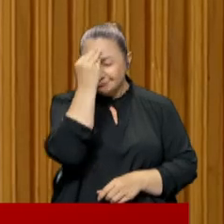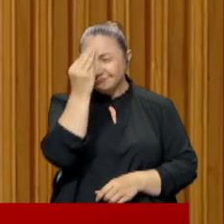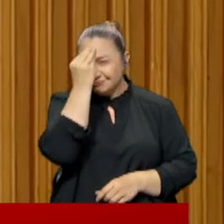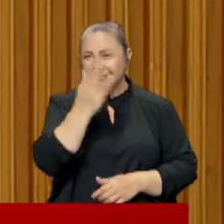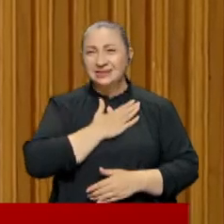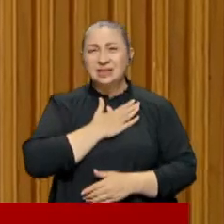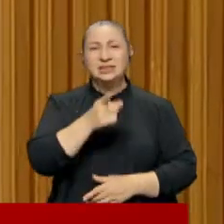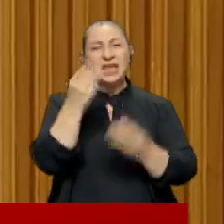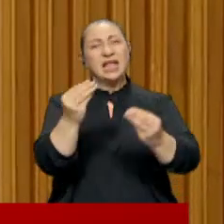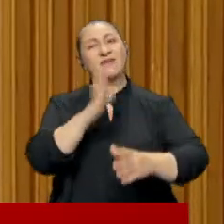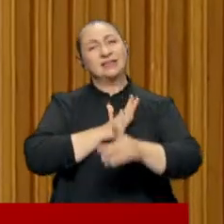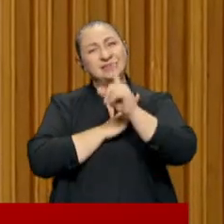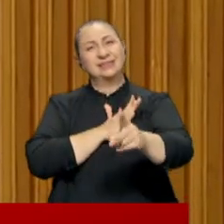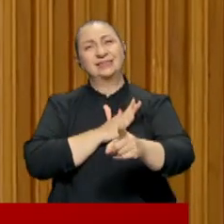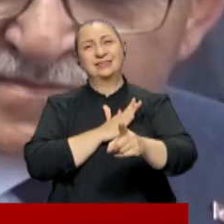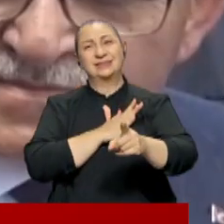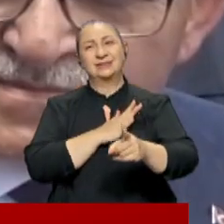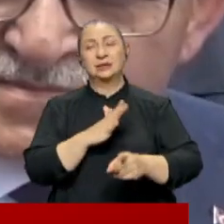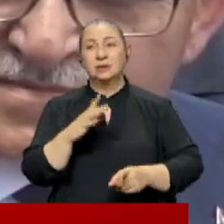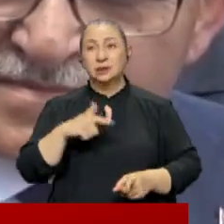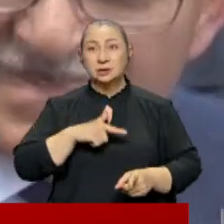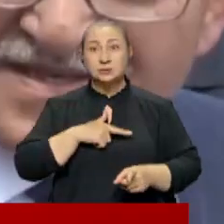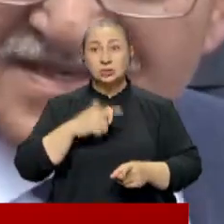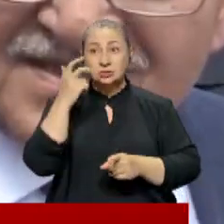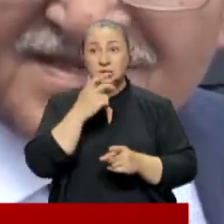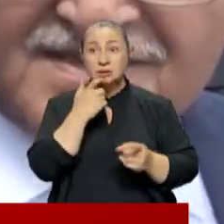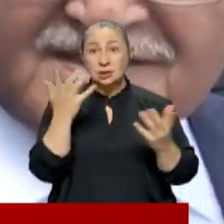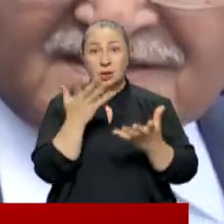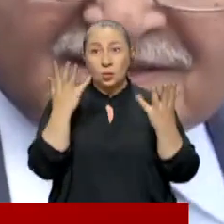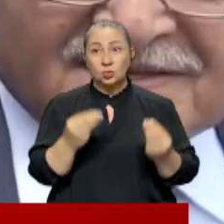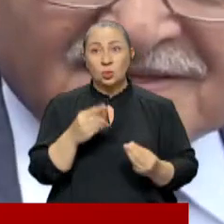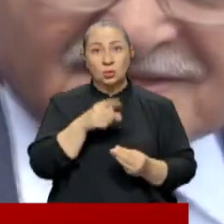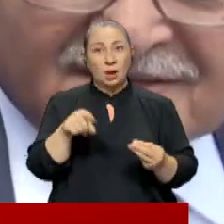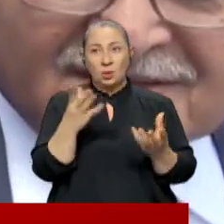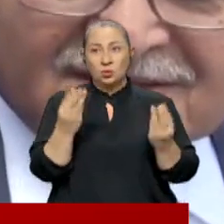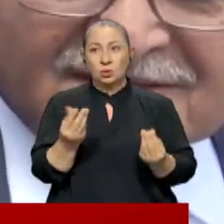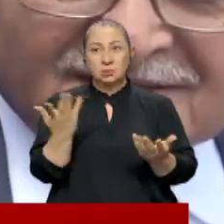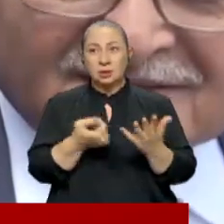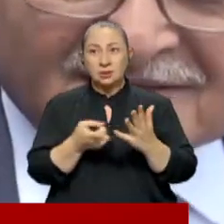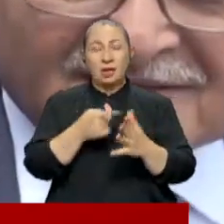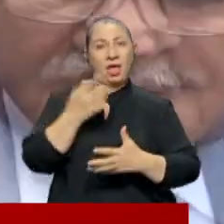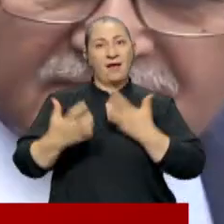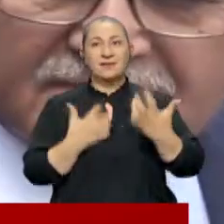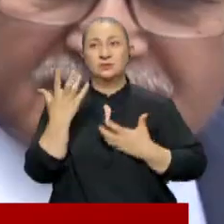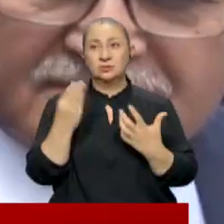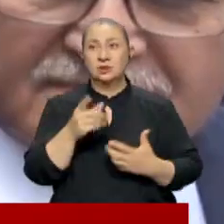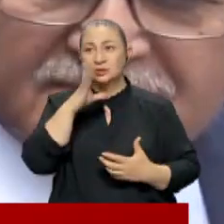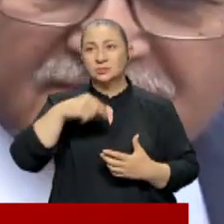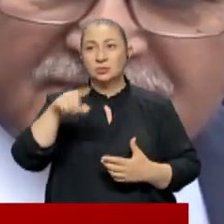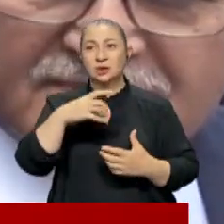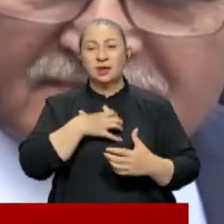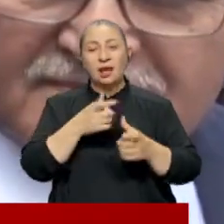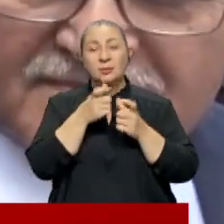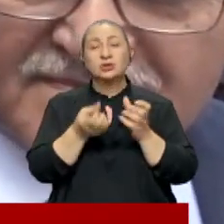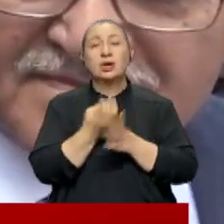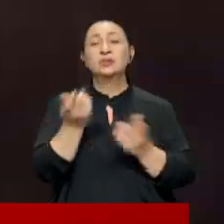öpüyorum. Siz iyi ki varsınız. İyi ki varsınız. İzmir Marşı çıkalı yıllar oldu ya. Onlara ne oluyor? Niye birdenbire böyle heveslendiler? Kimse buralardan kendine